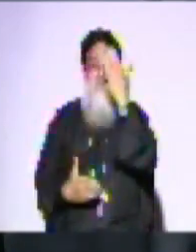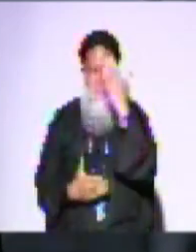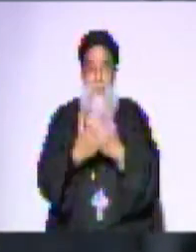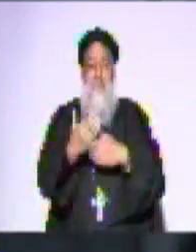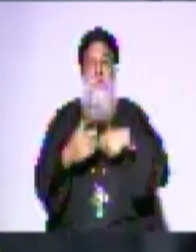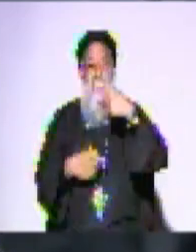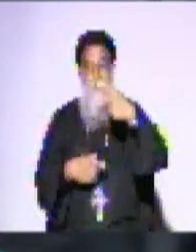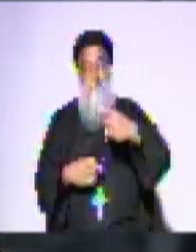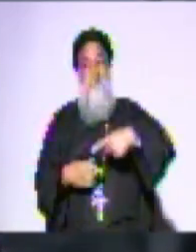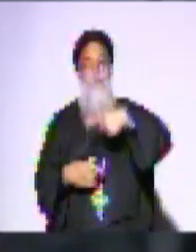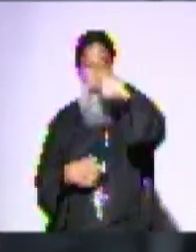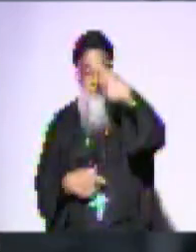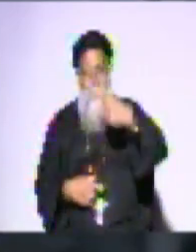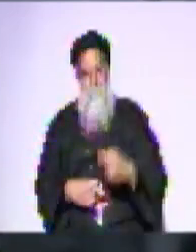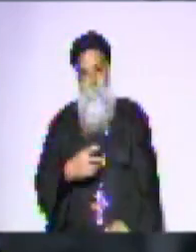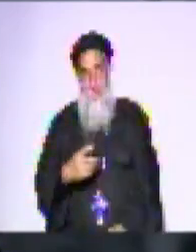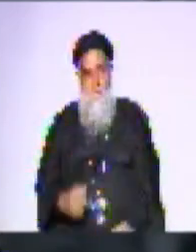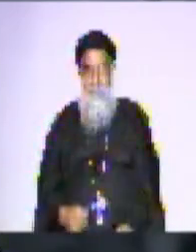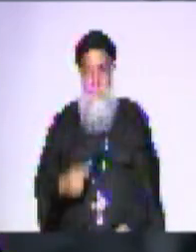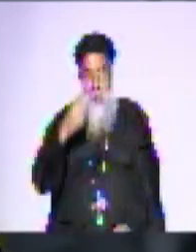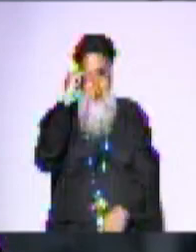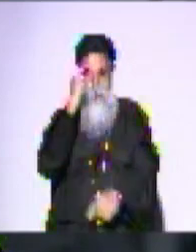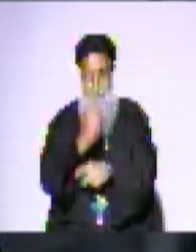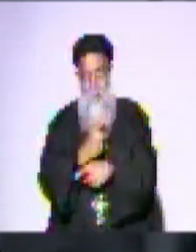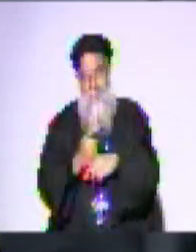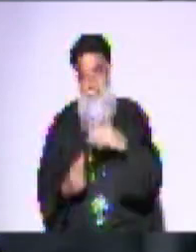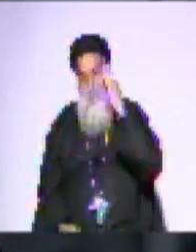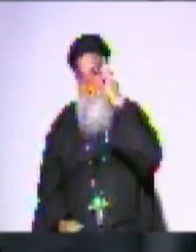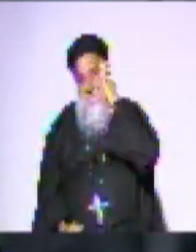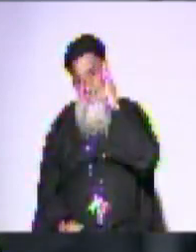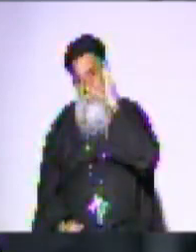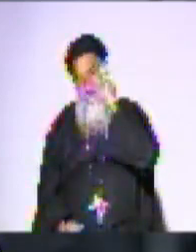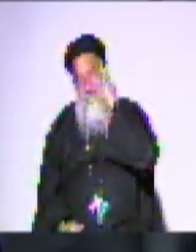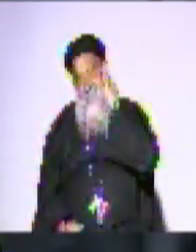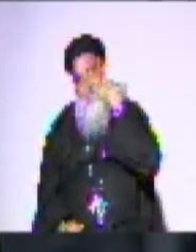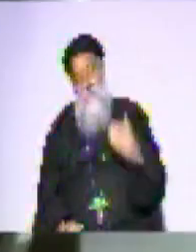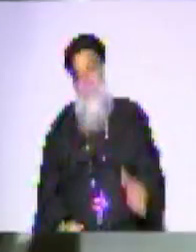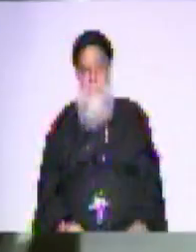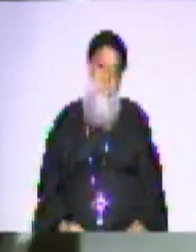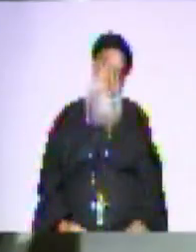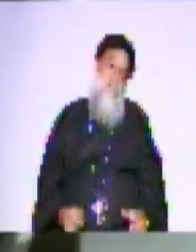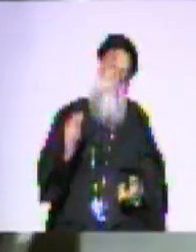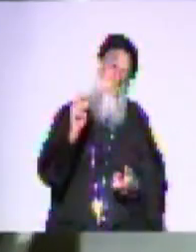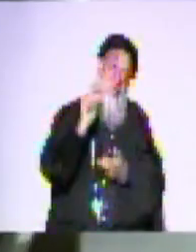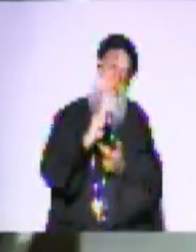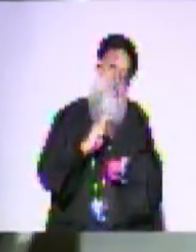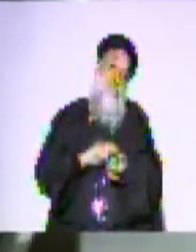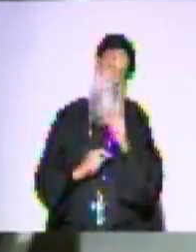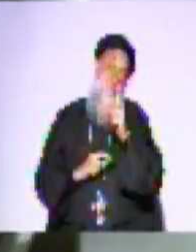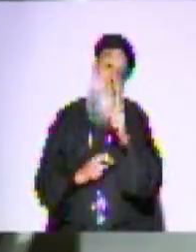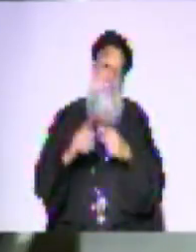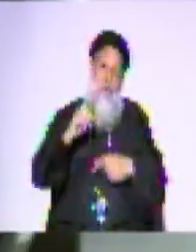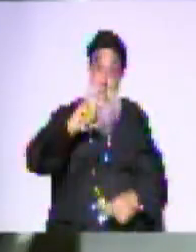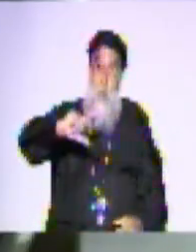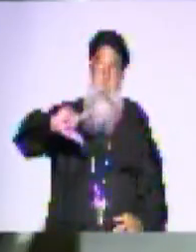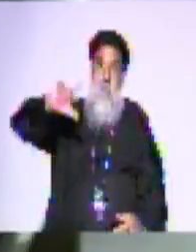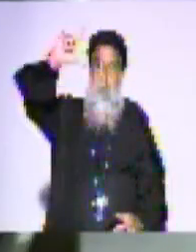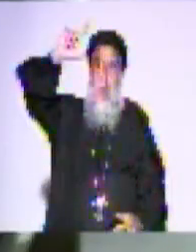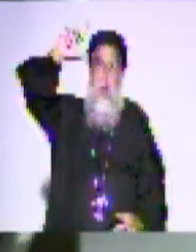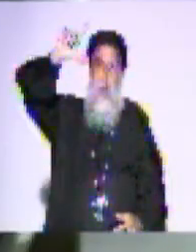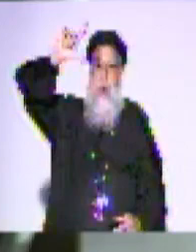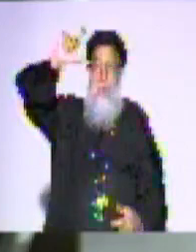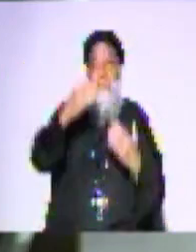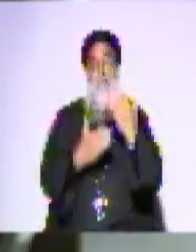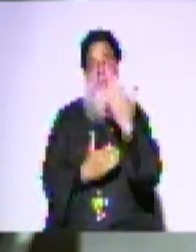صار جديدا. في كورنثوس الثانية 5. أيوة. باعتبار أن السيد المسيح رأس البشرية